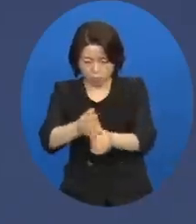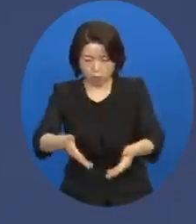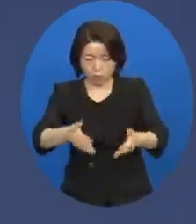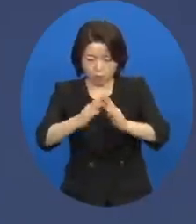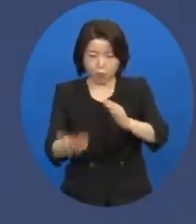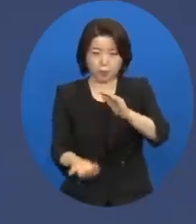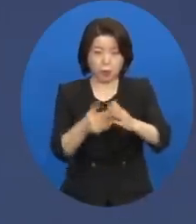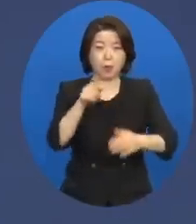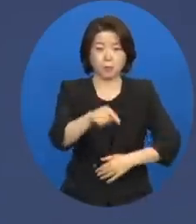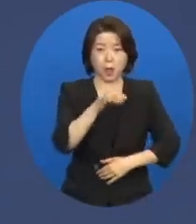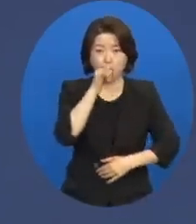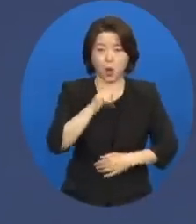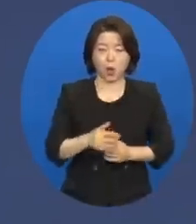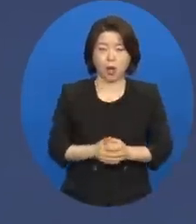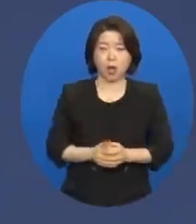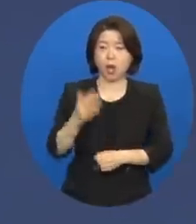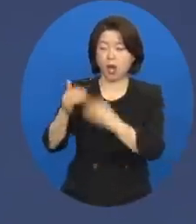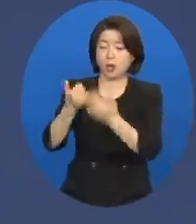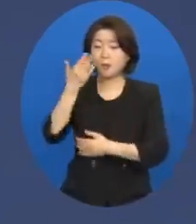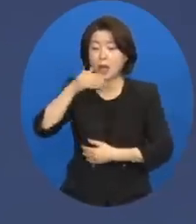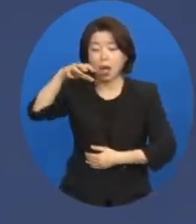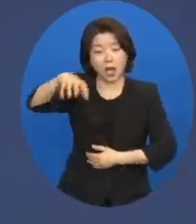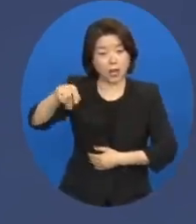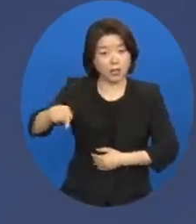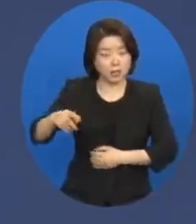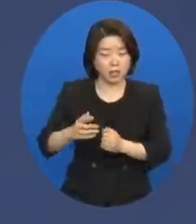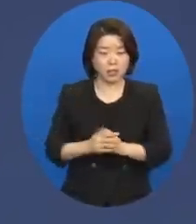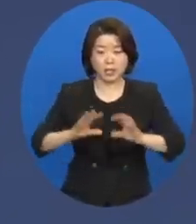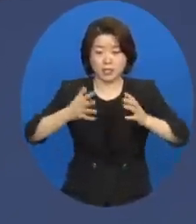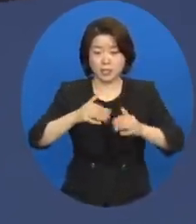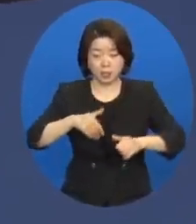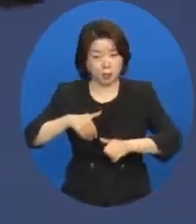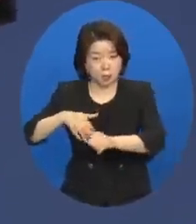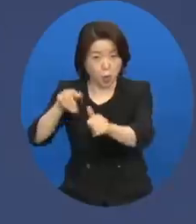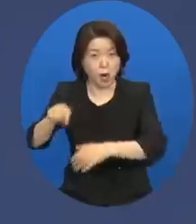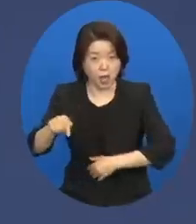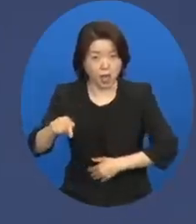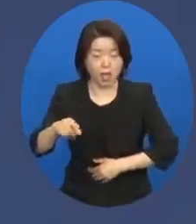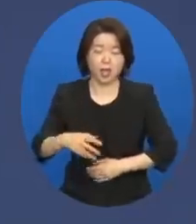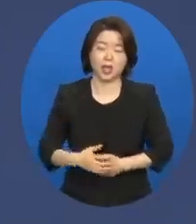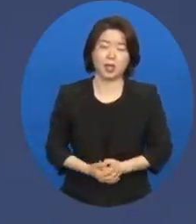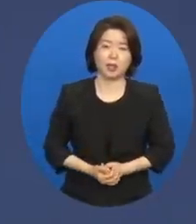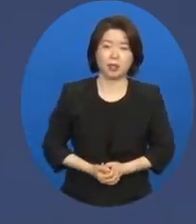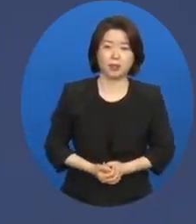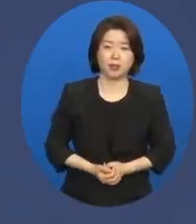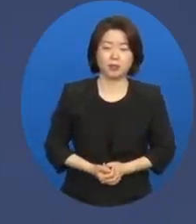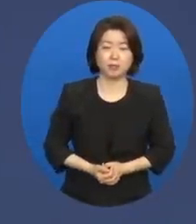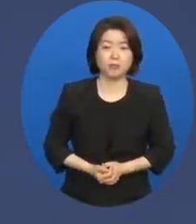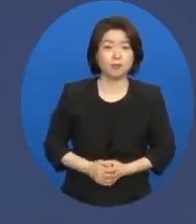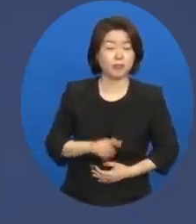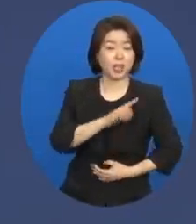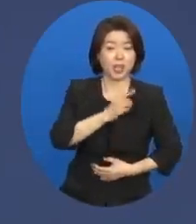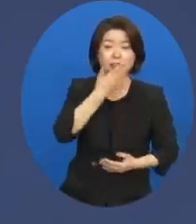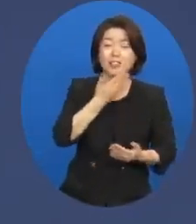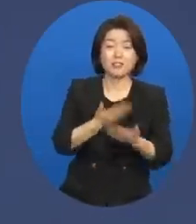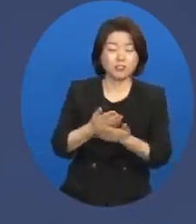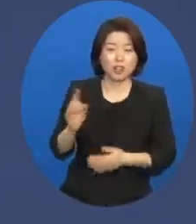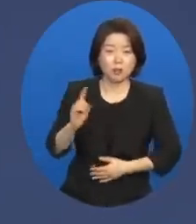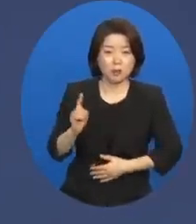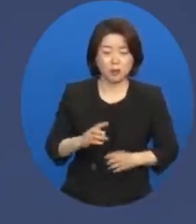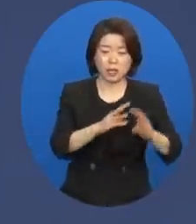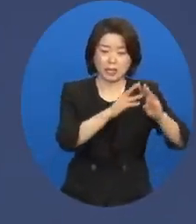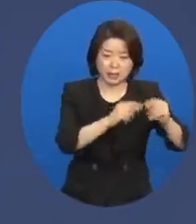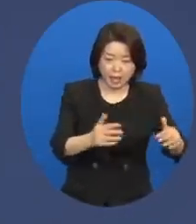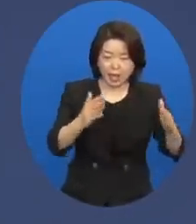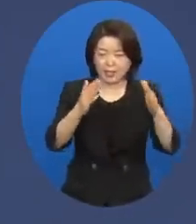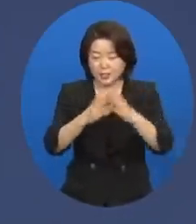해서 하나님께서 가나안 땅에다가 이 백성을 두셨는데 이스라엘을 세워두셨는데 가장 중요한 땅이고